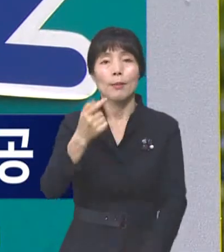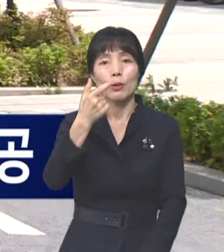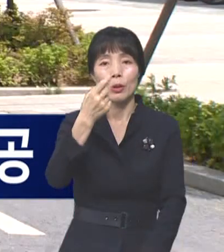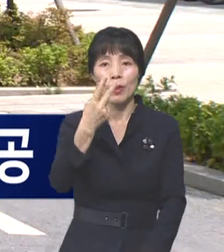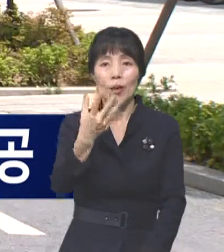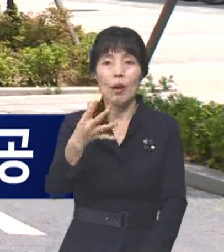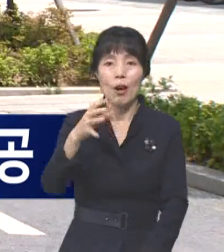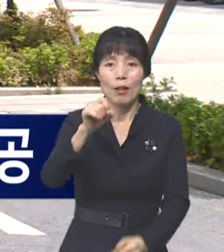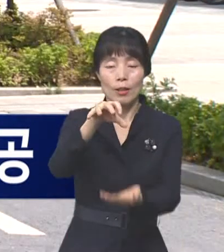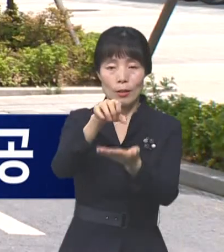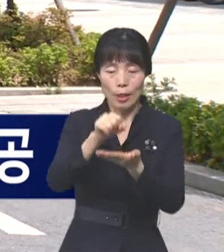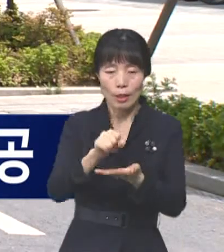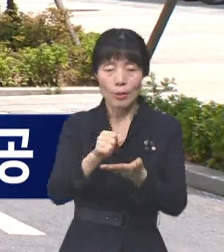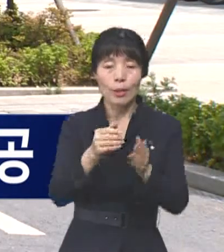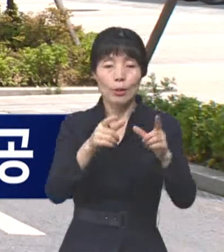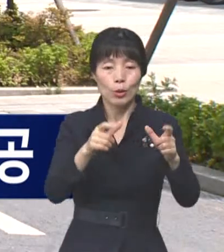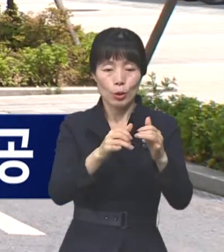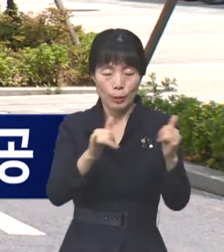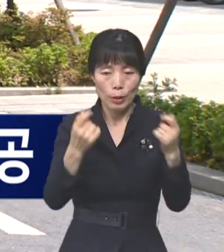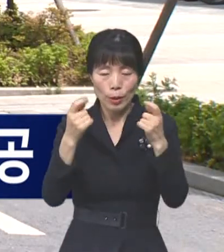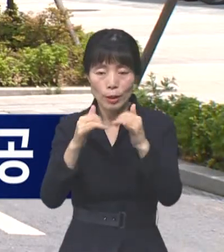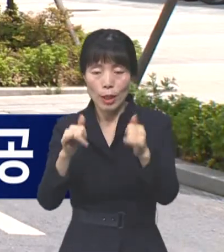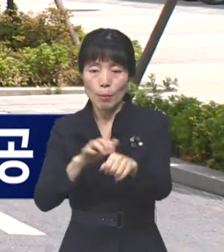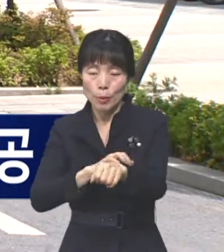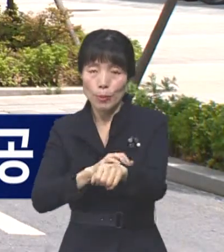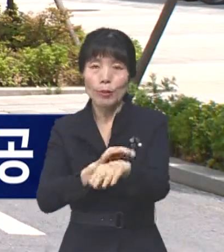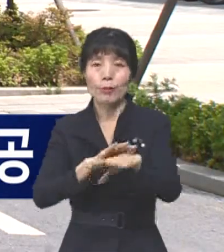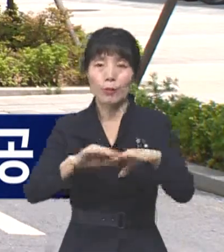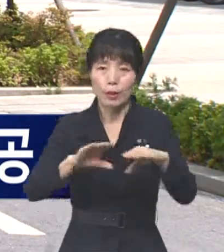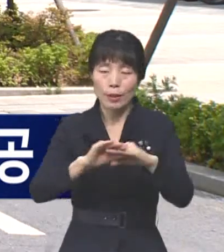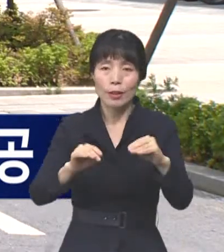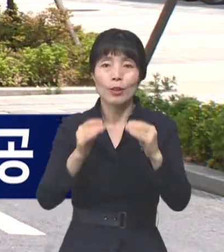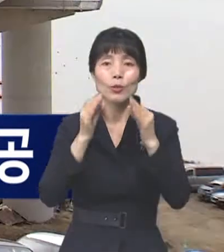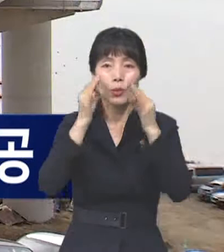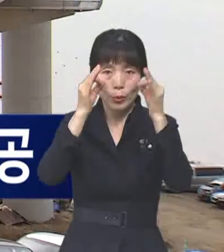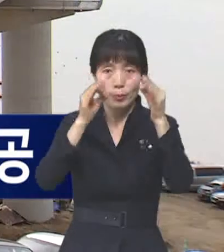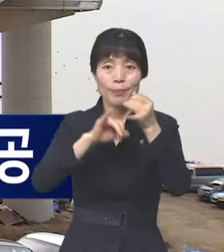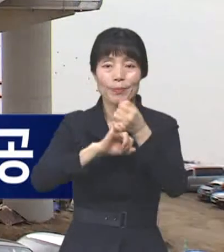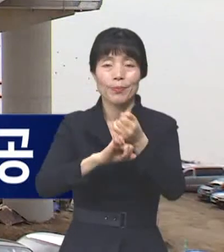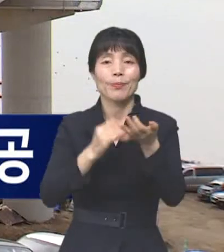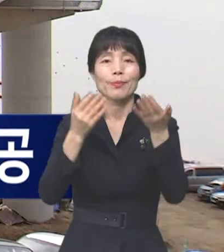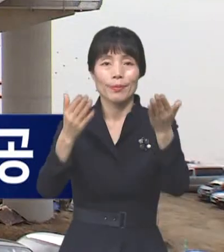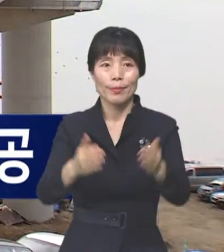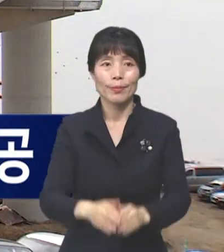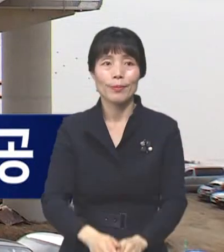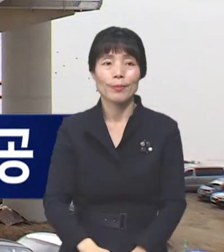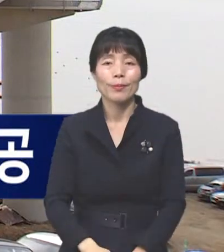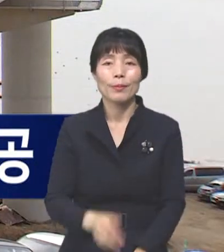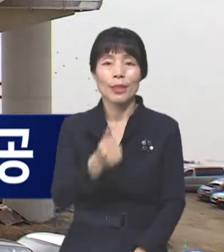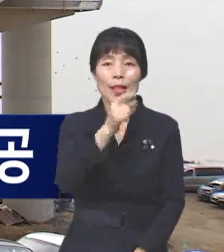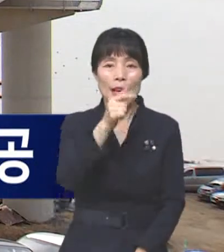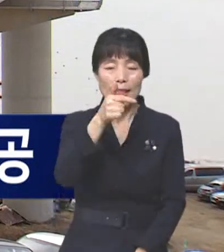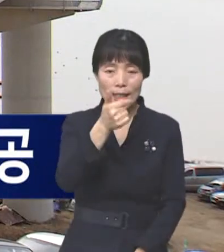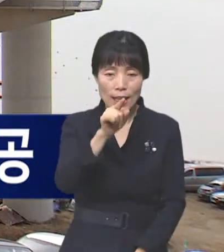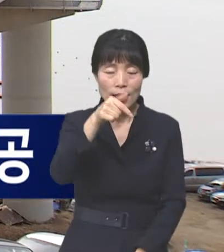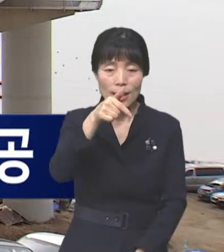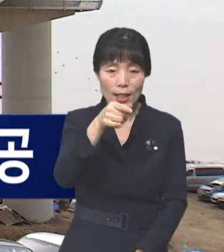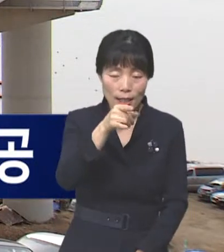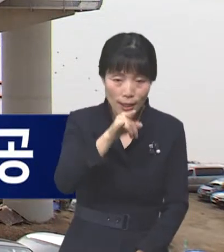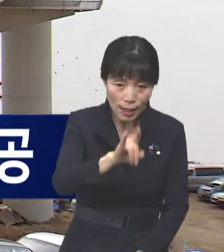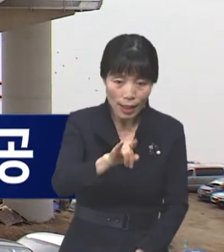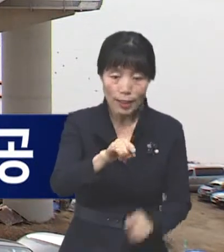주민과 관광객 불편 해소에 노력할 계획이라고 밝혔습니다. 4개 도로는 한학의 입구부터 광명항, 한학의 입구부터